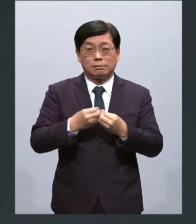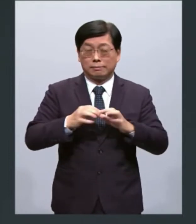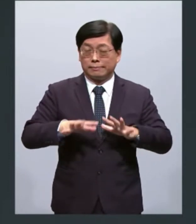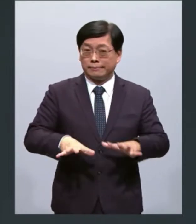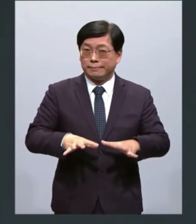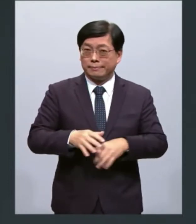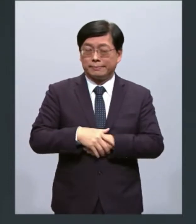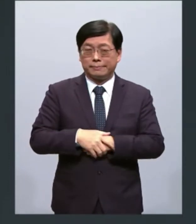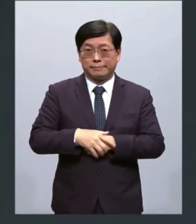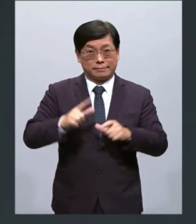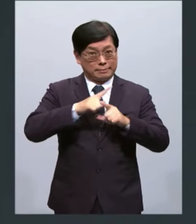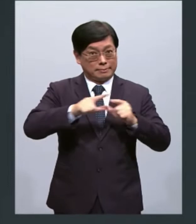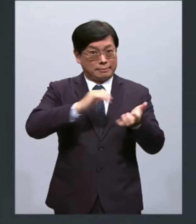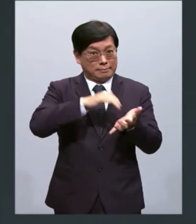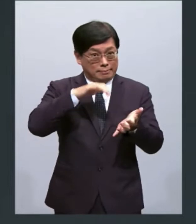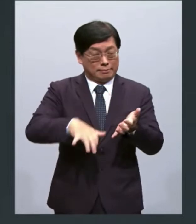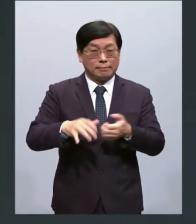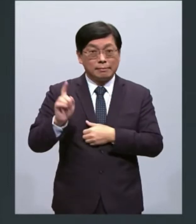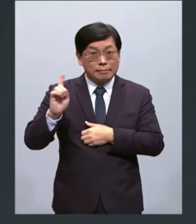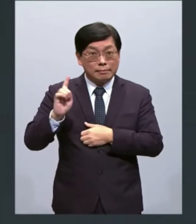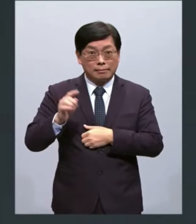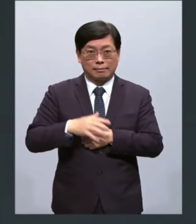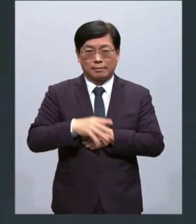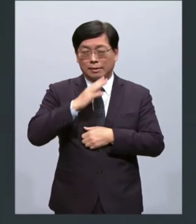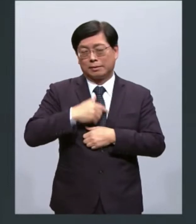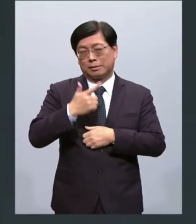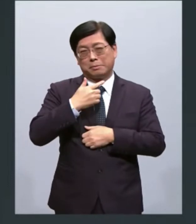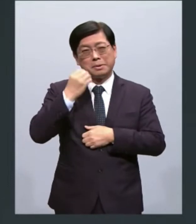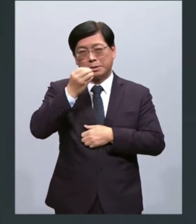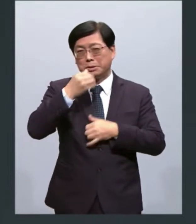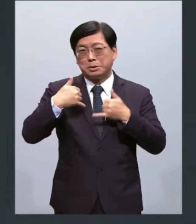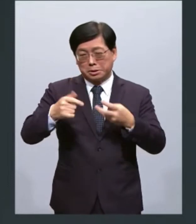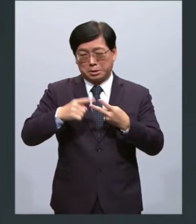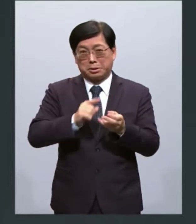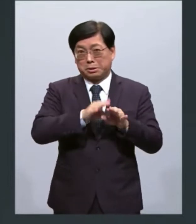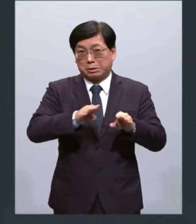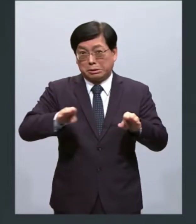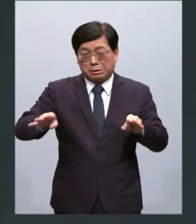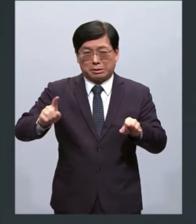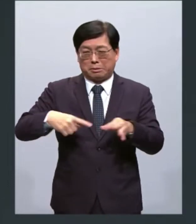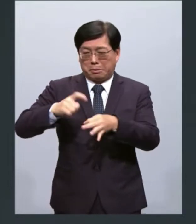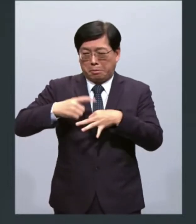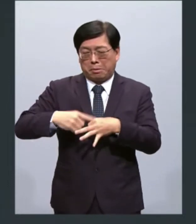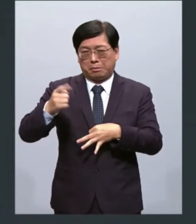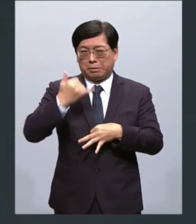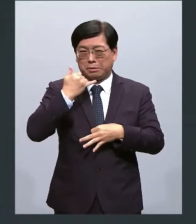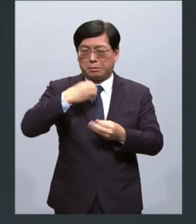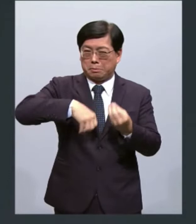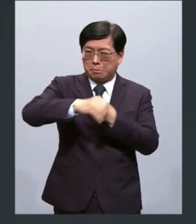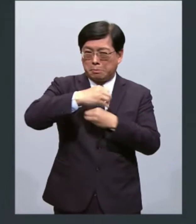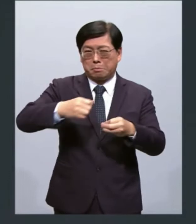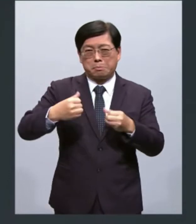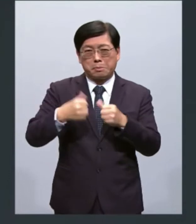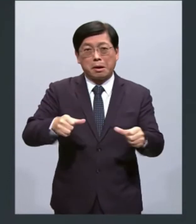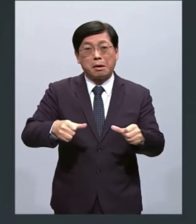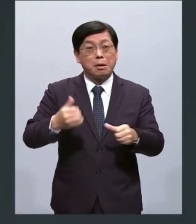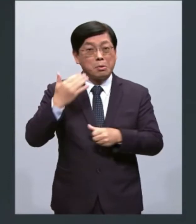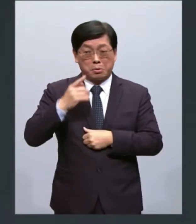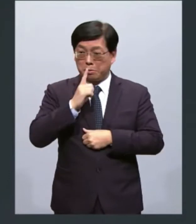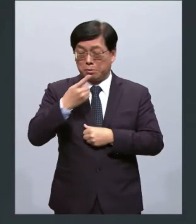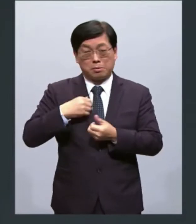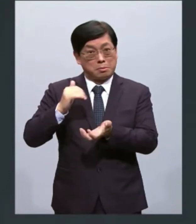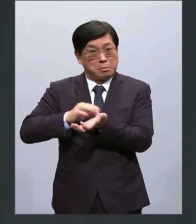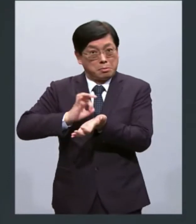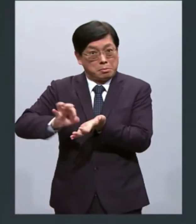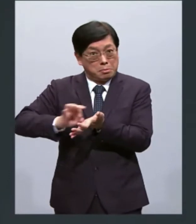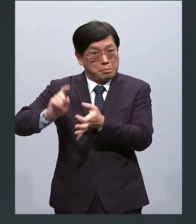现在大医院都是靠美食街跟停车场才能够维持财务平衡，如果纯粹只有医疗本